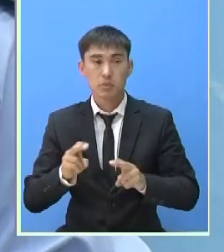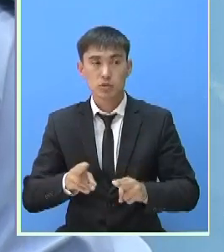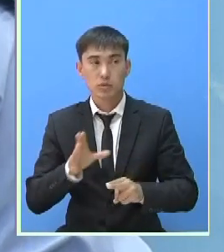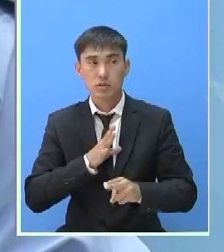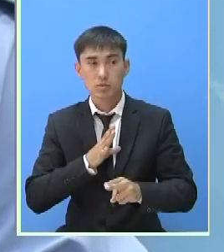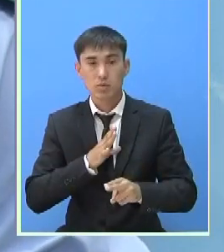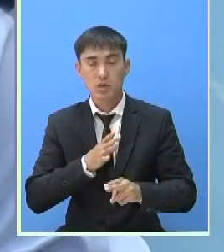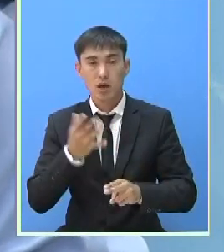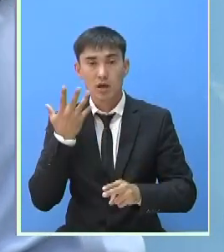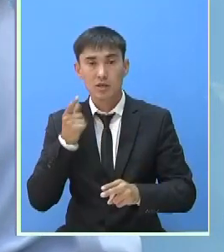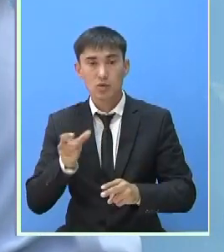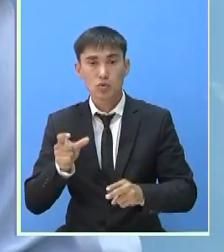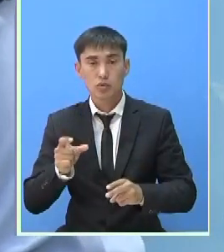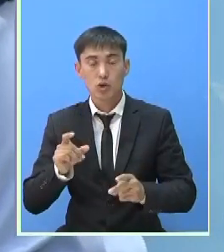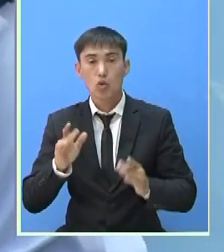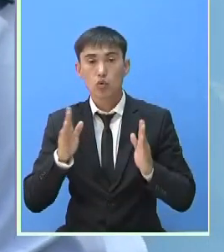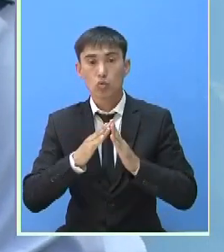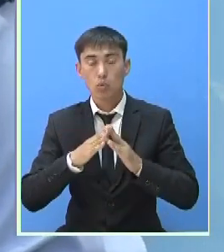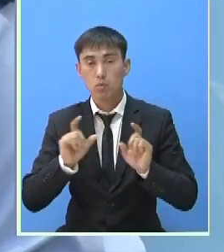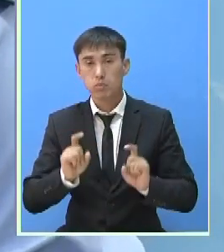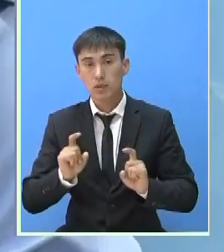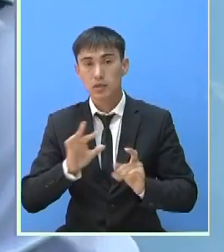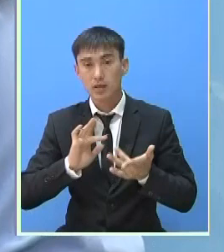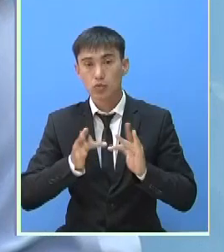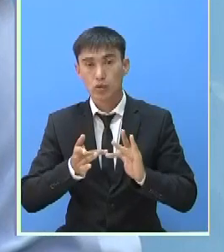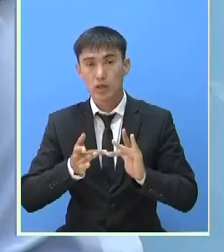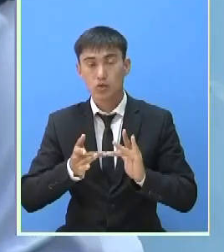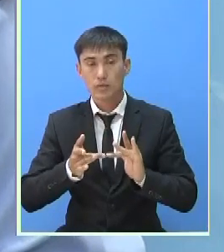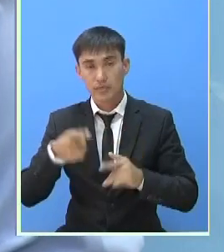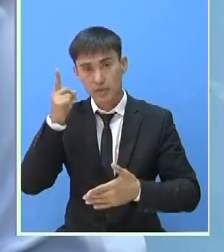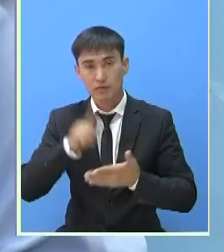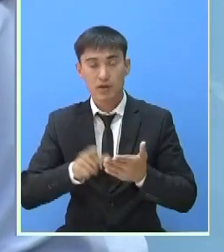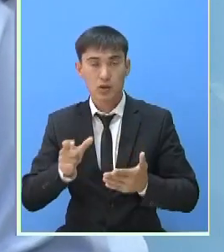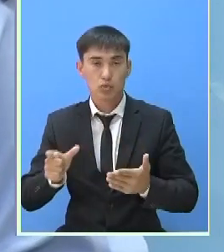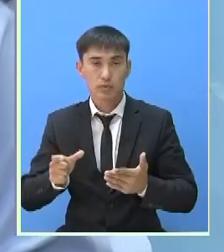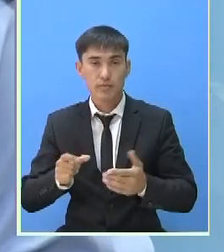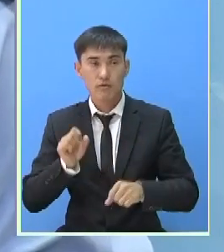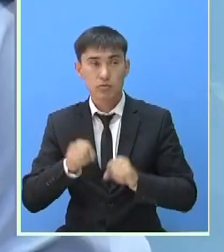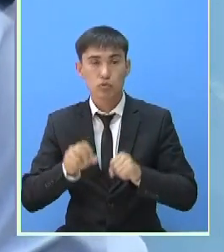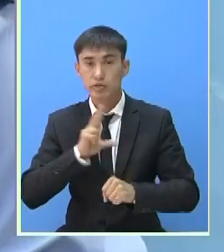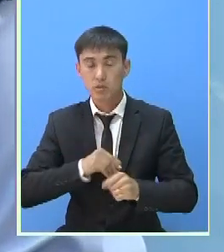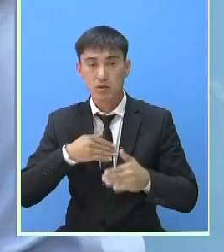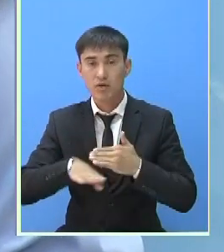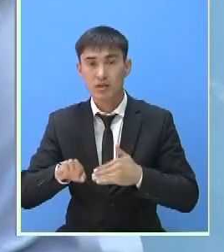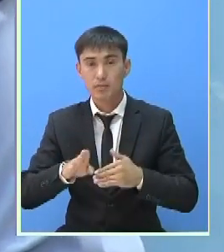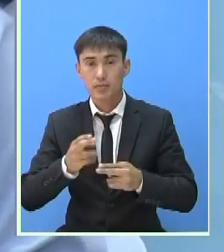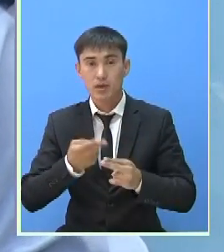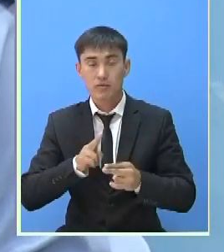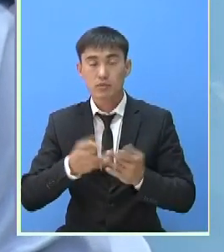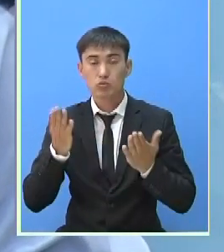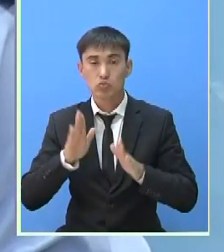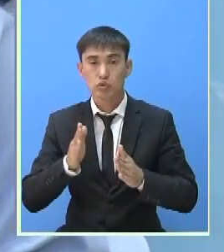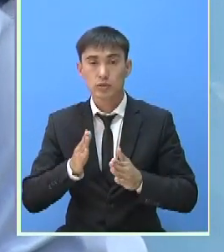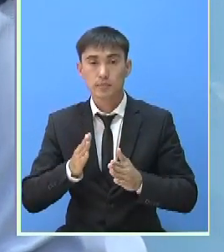они совершены, когда люди удаленно дома находились. Получается, доверяли людям, возможности не было выходить. В данном